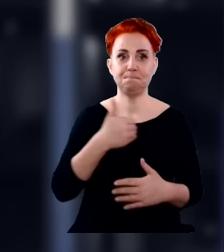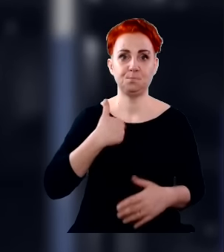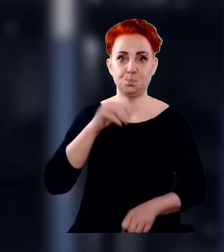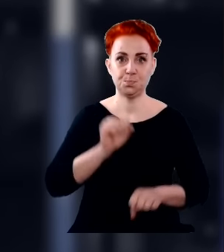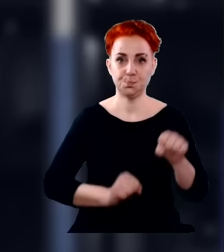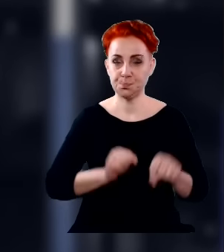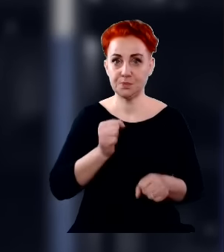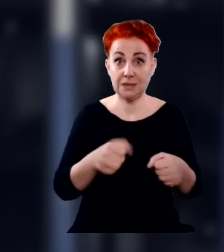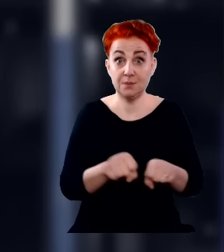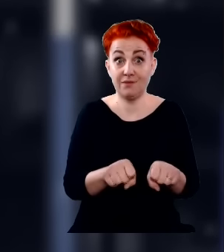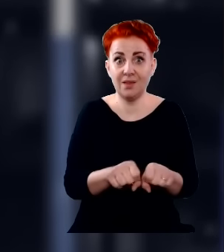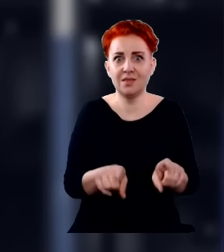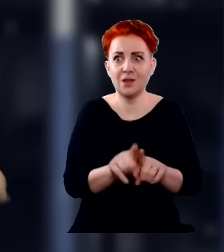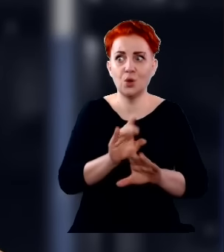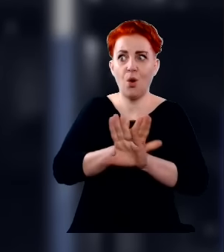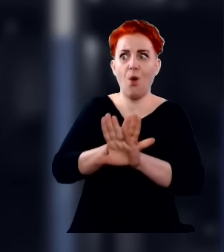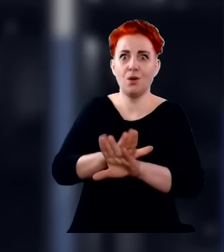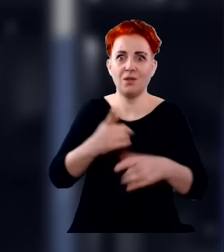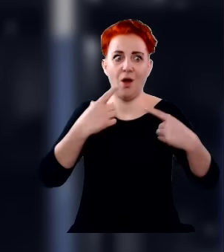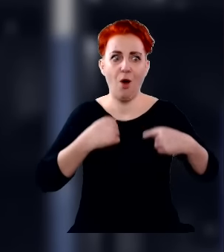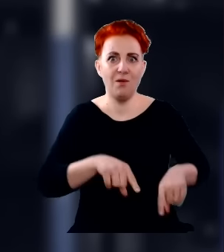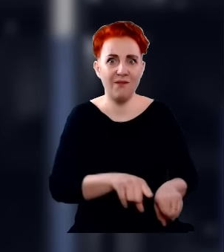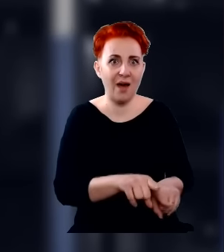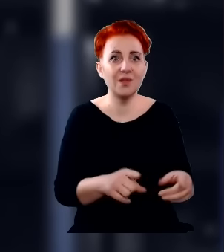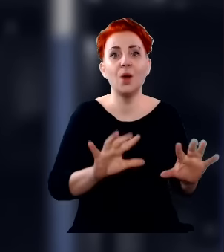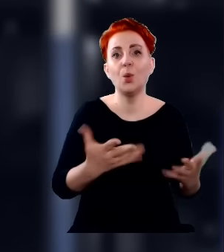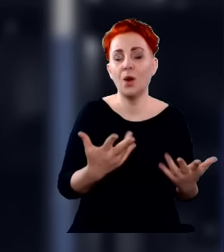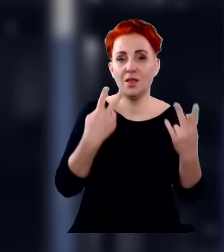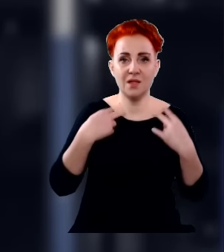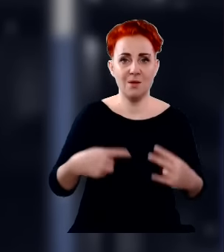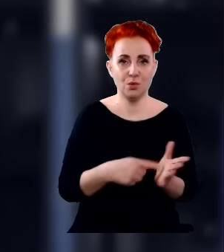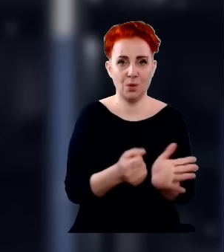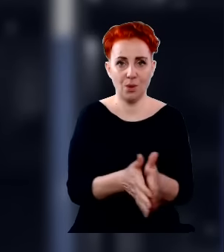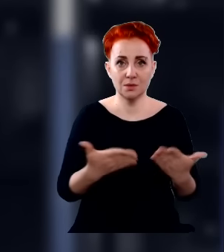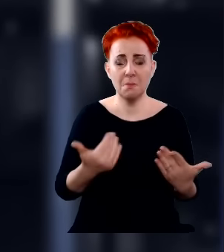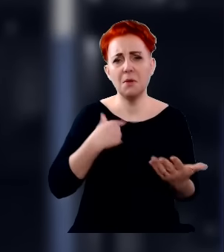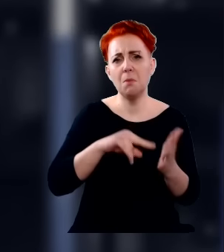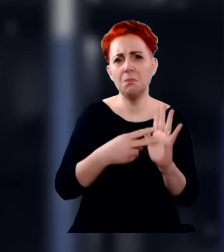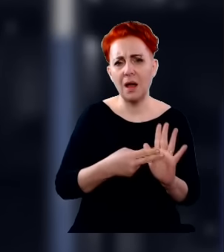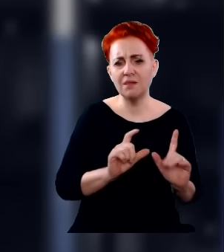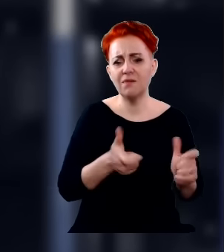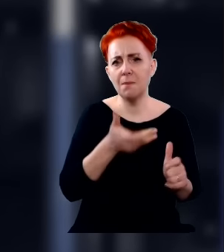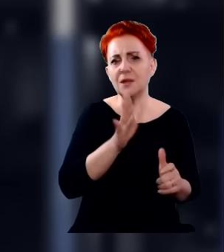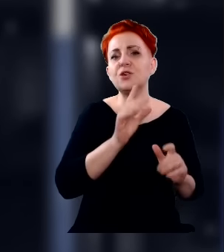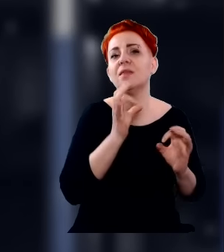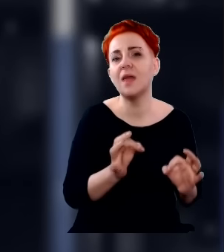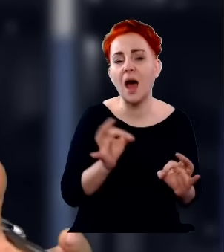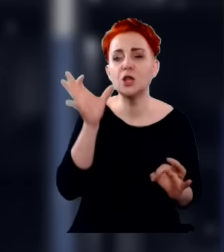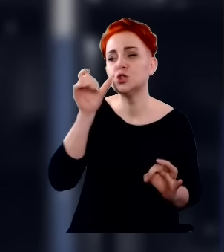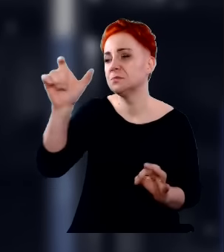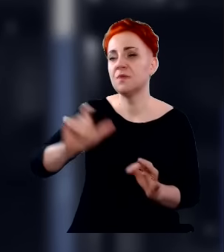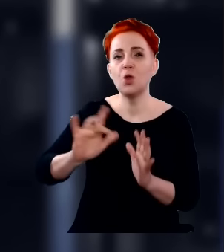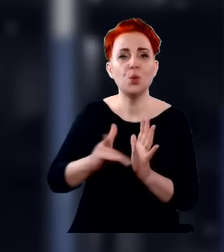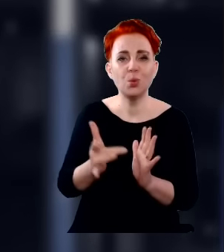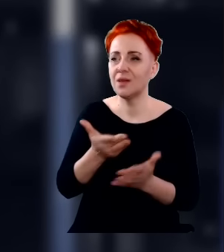sprawiedliwości i tak naprawdę dla ochrony obywateli, czyli Trybunał Konstytucyjny. To się miało wydarzyć teraz. Rozumiem, że skoro pana premiera Donalda Tuska nie ma,